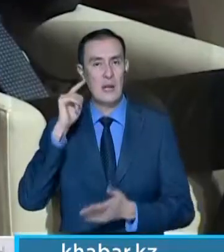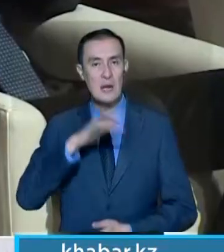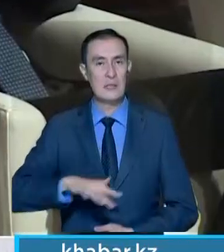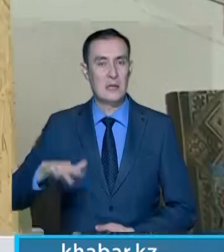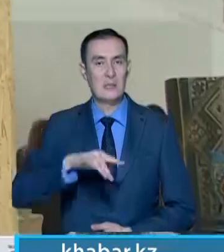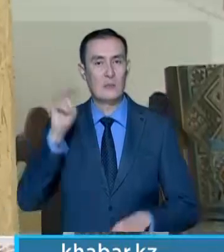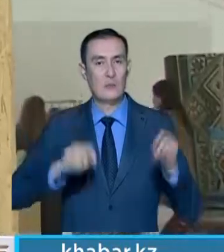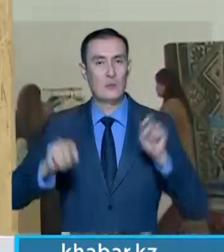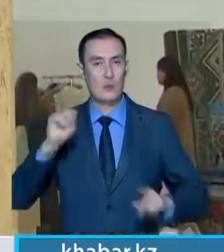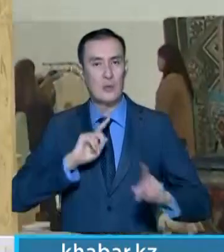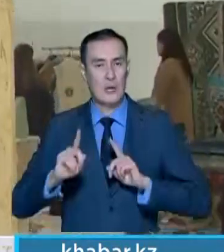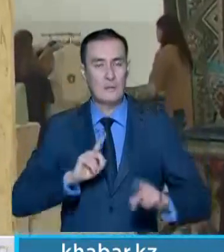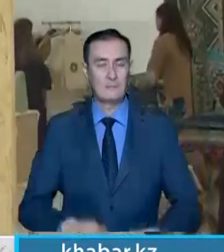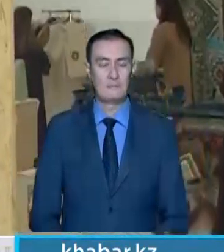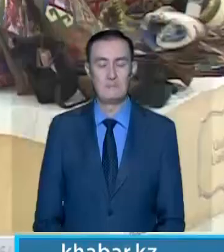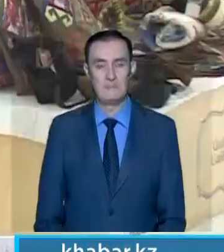центральноазиатском курултае.